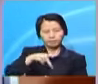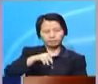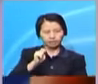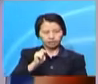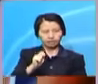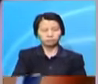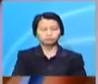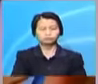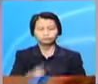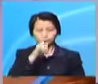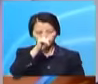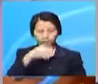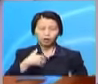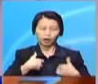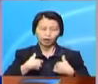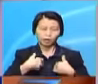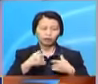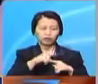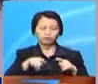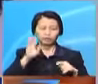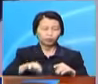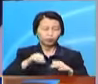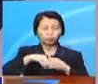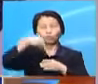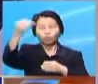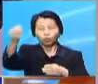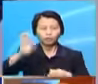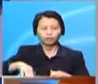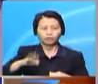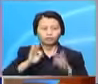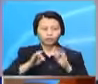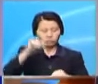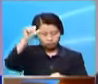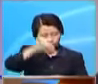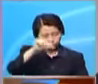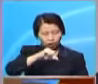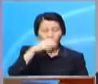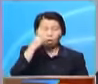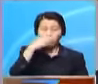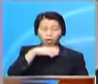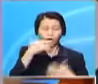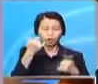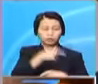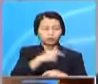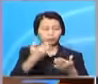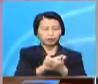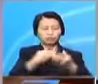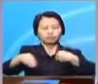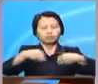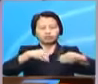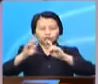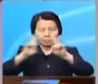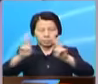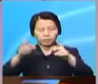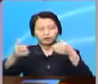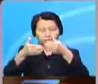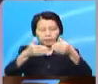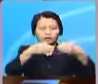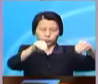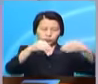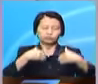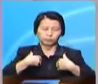ada, tapi setakat ini belum lepaslah keluar lagi setakat ini. Kalau macam sos saya ini baru di pasar-pasar raya yang berdekatan